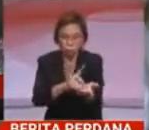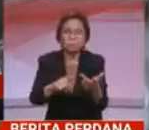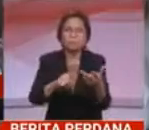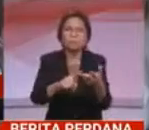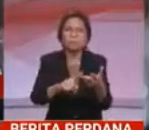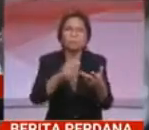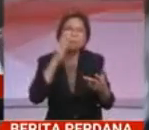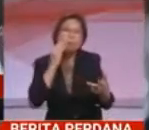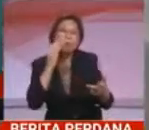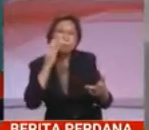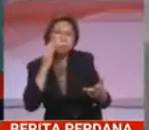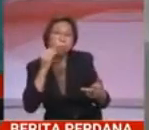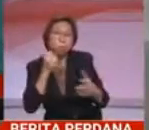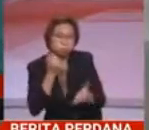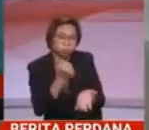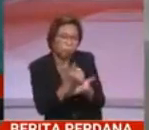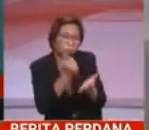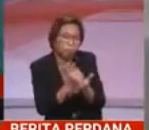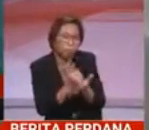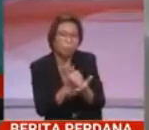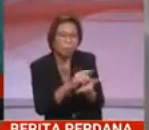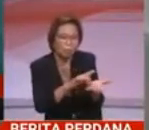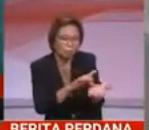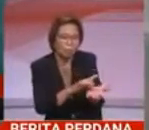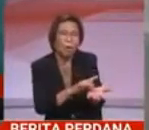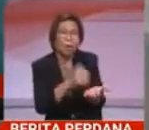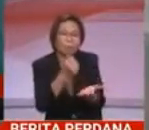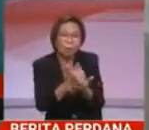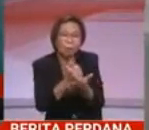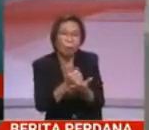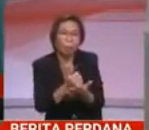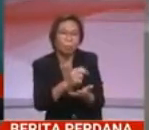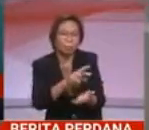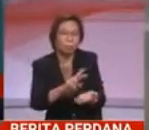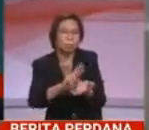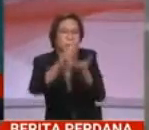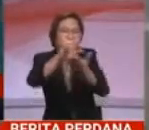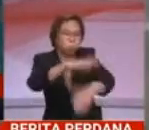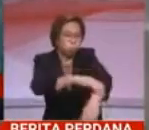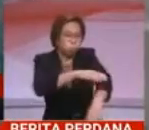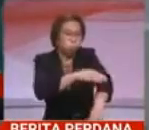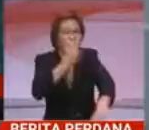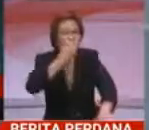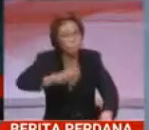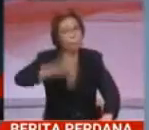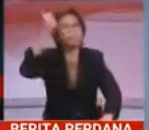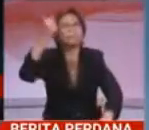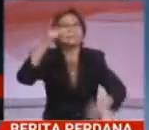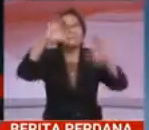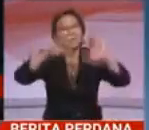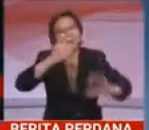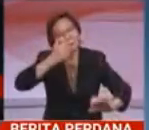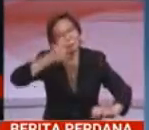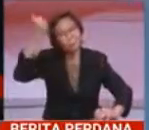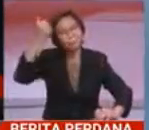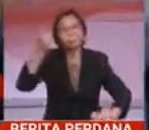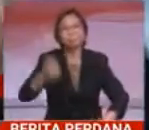yang berpengalaman dalam membantu memberikan rawatan pemulihan secara lebih berkesan.